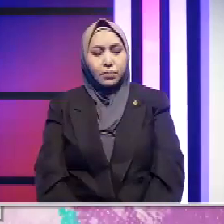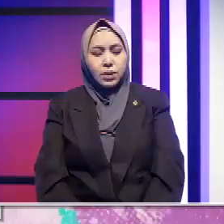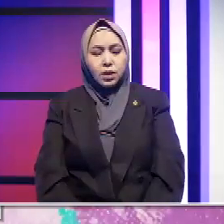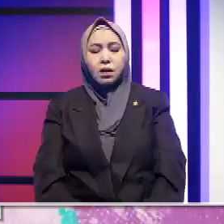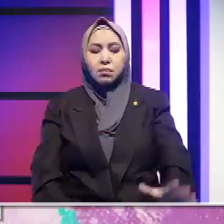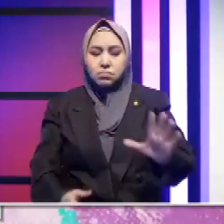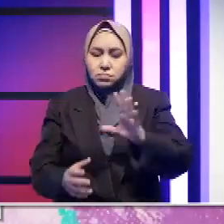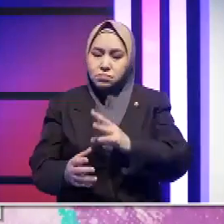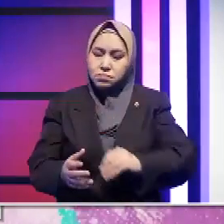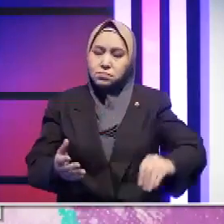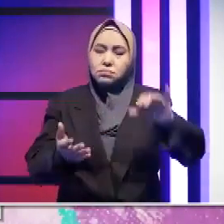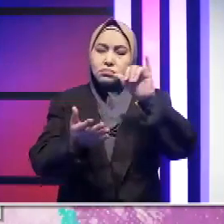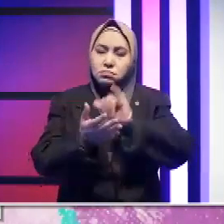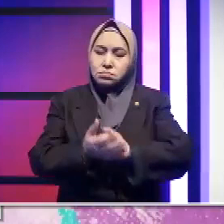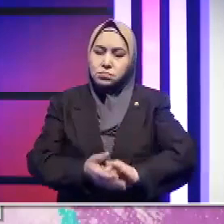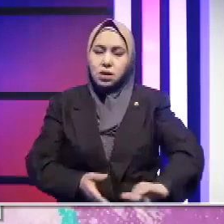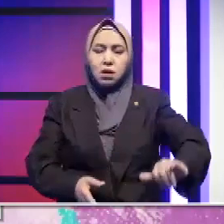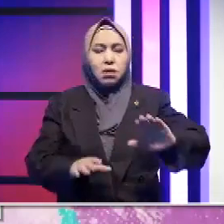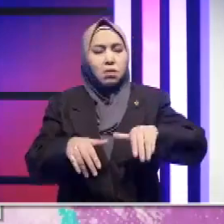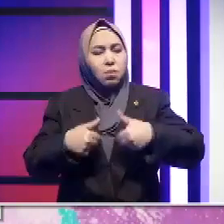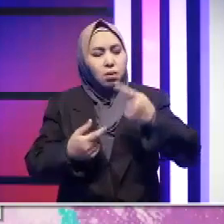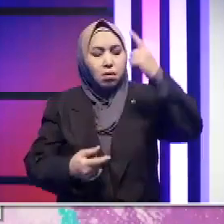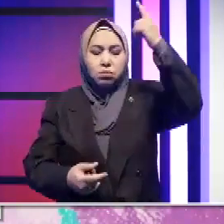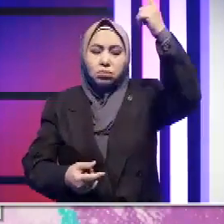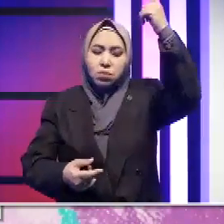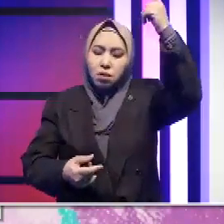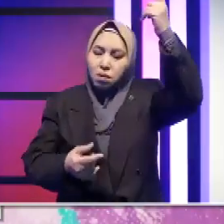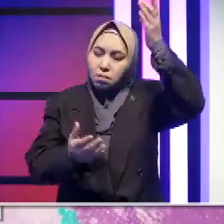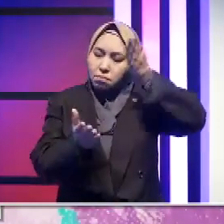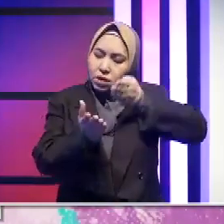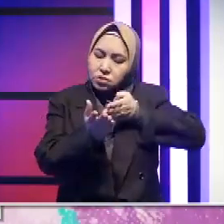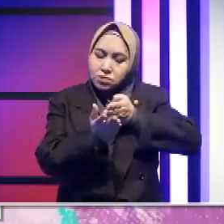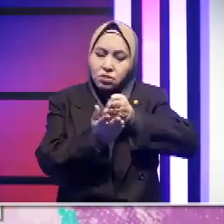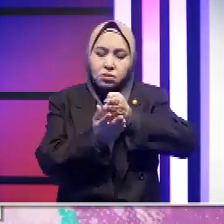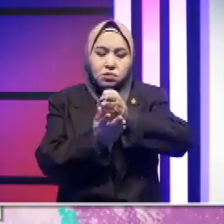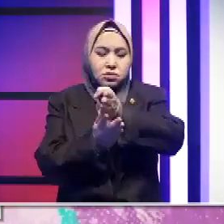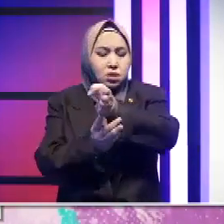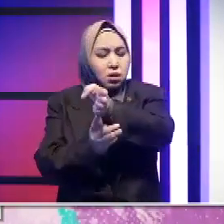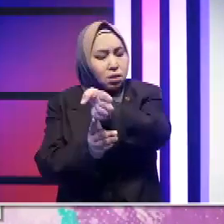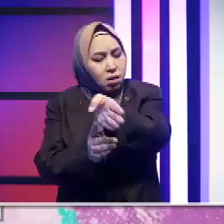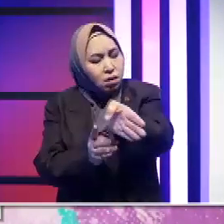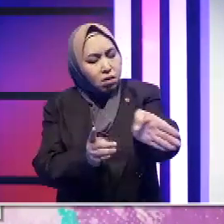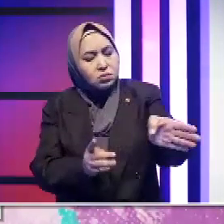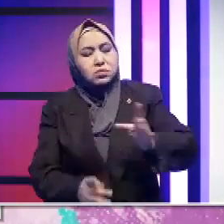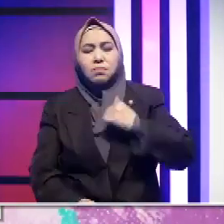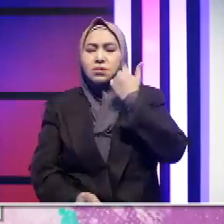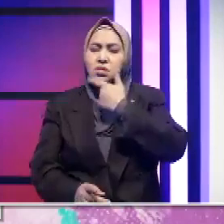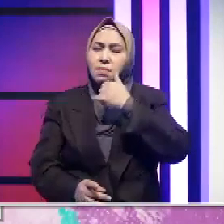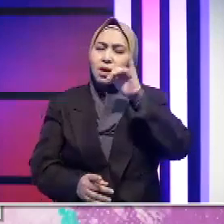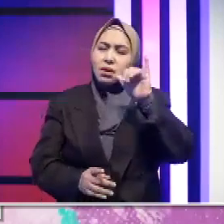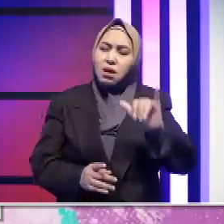Hai Ghazali kayu minum Mohammad zuwa musrif